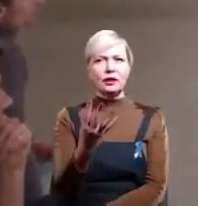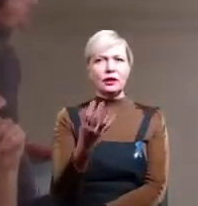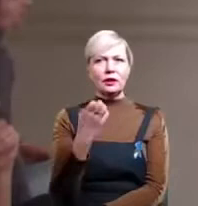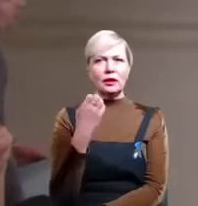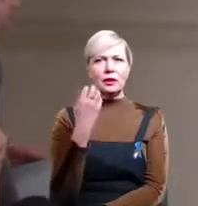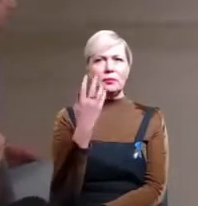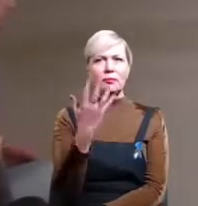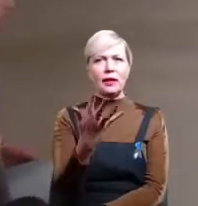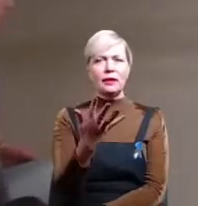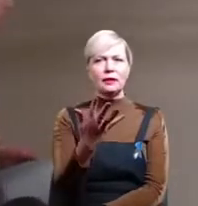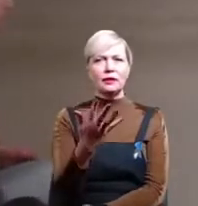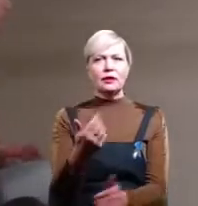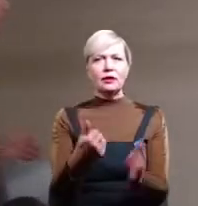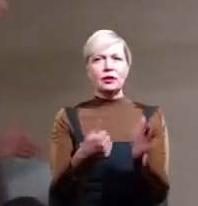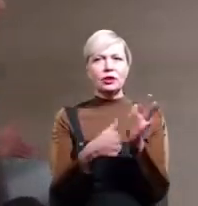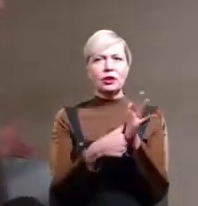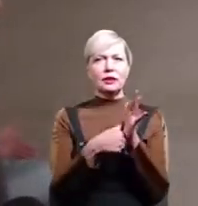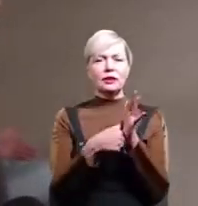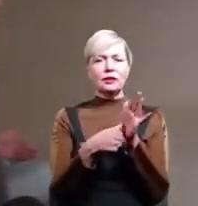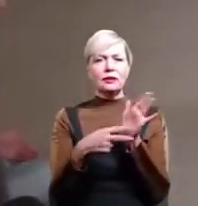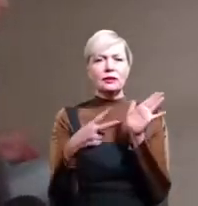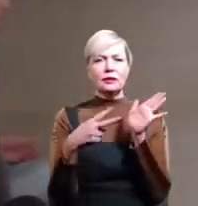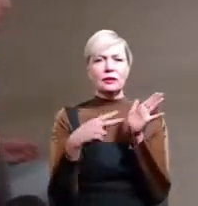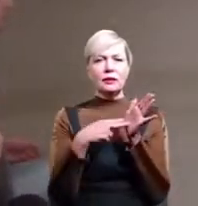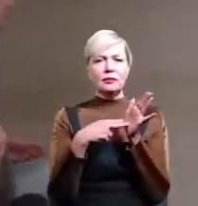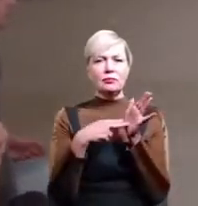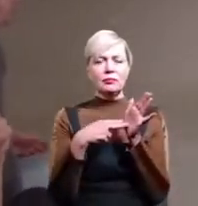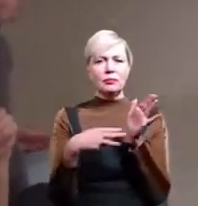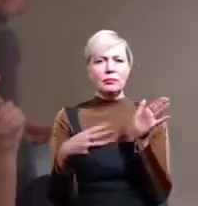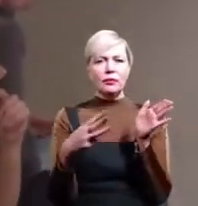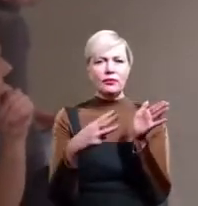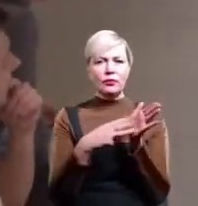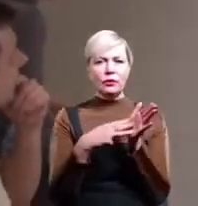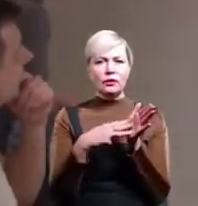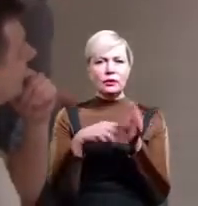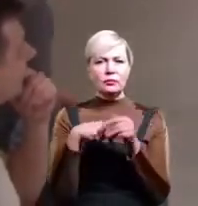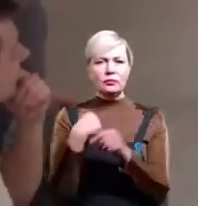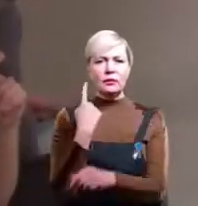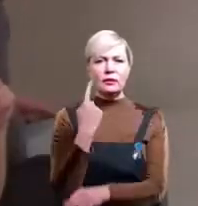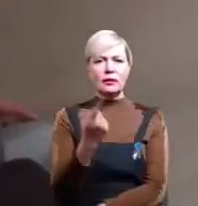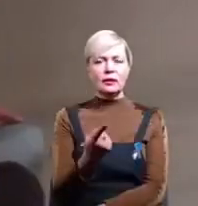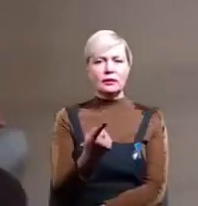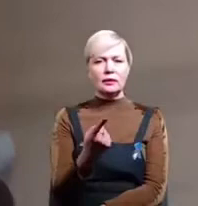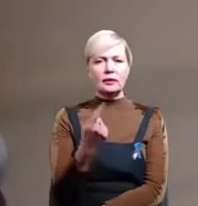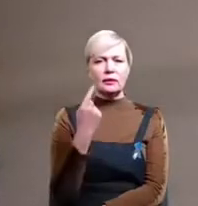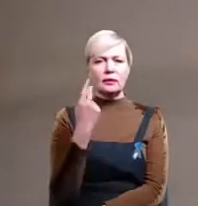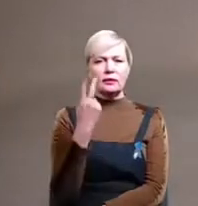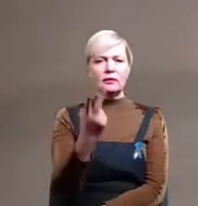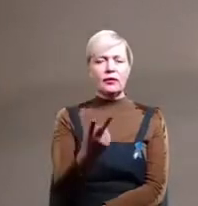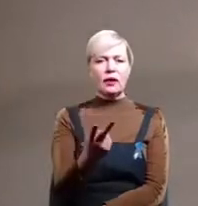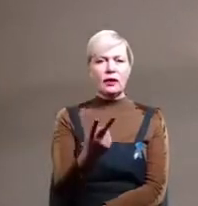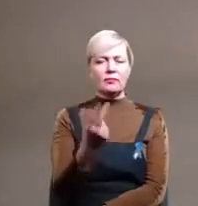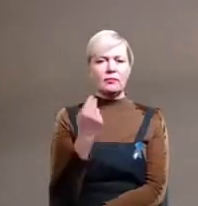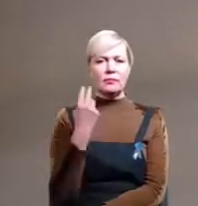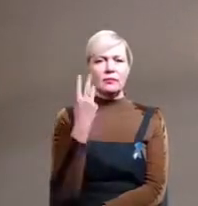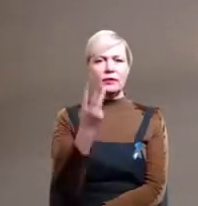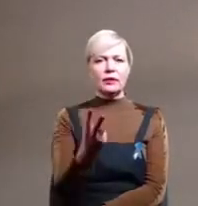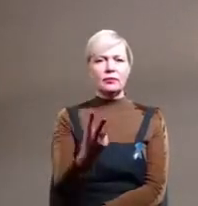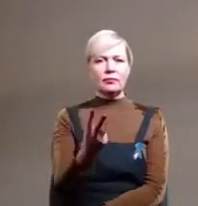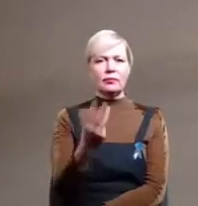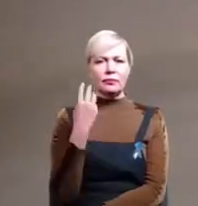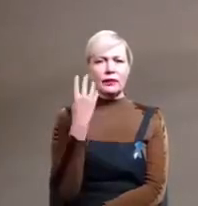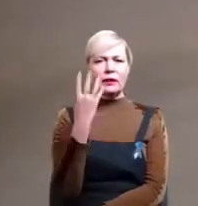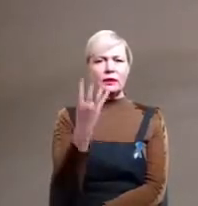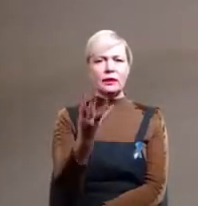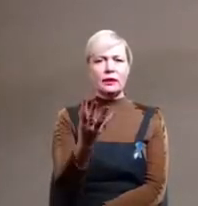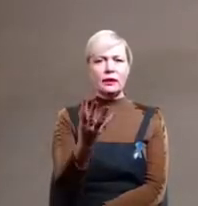и пять, шесть, семь, восемь, и раз, два, три, четыре, пять,